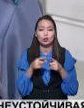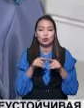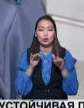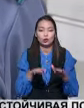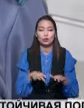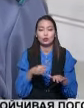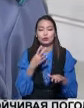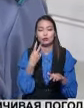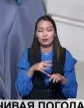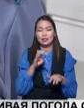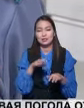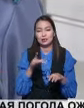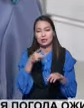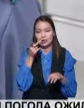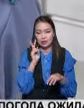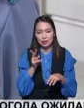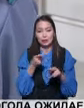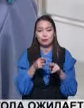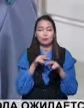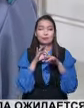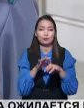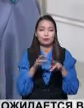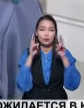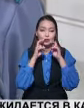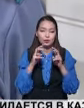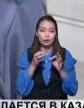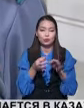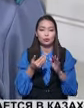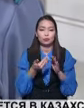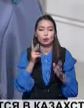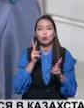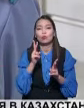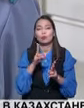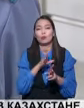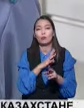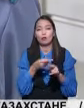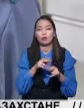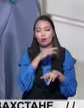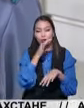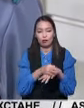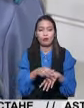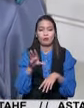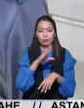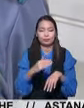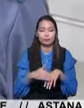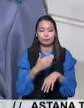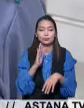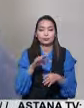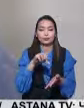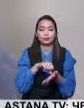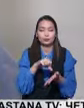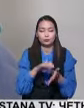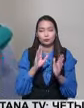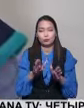420 Уголовного кодекса Республики Казахстан. Проводится досудебное расследование, которое ведется управлением полиции города Уральск. Дело находится на контроле.